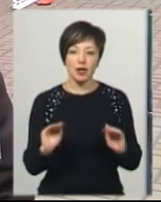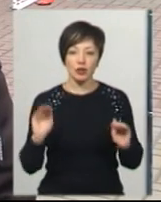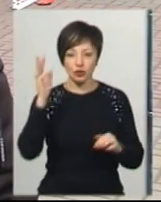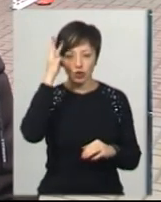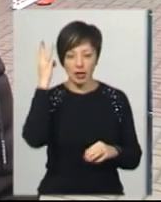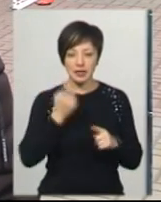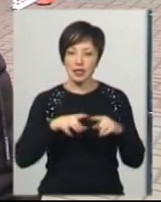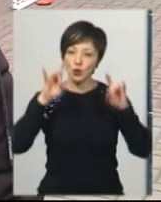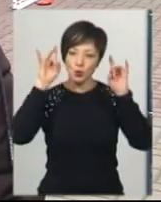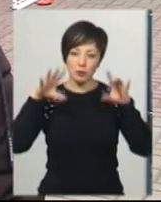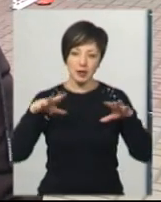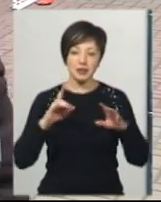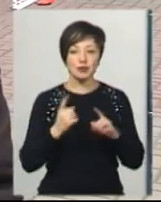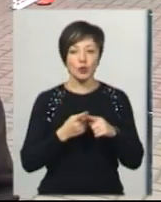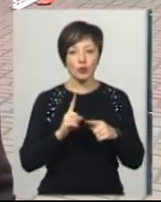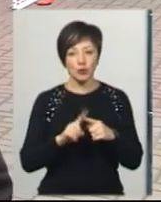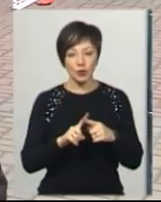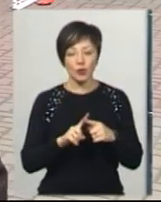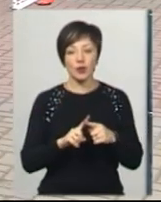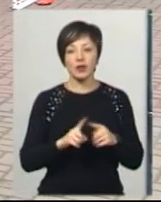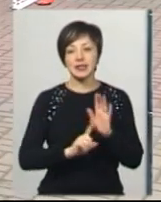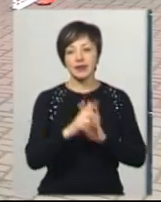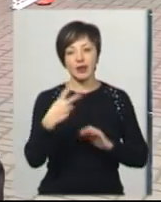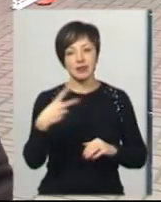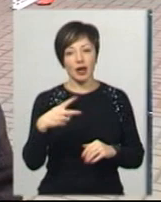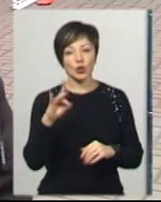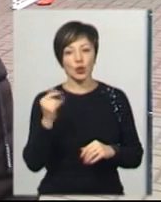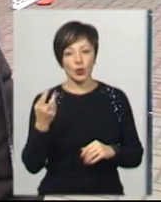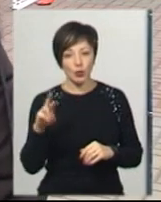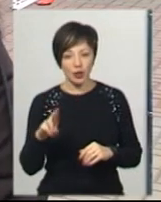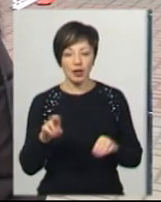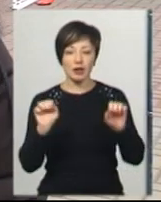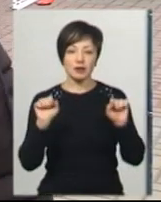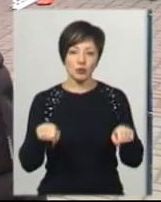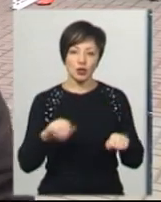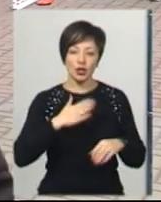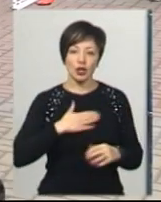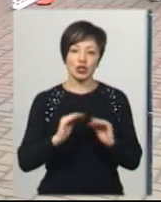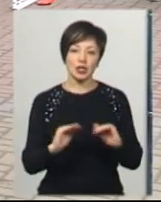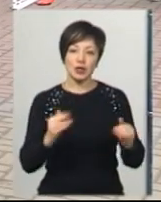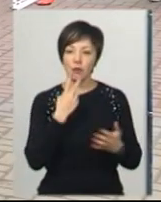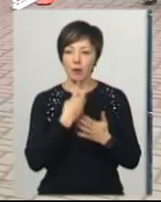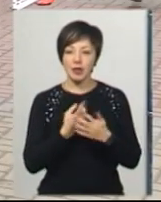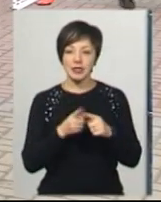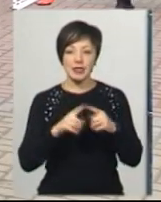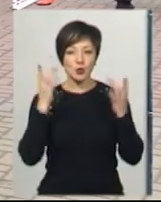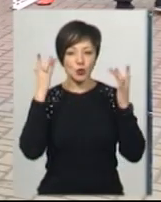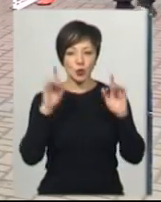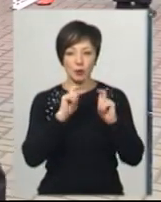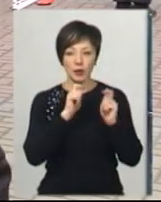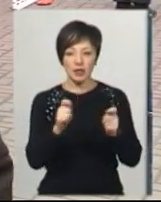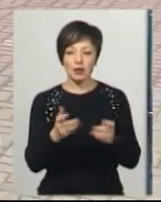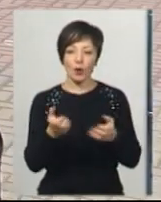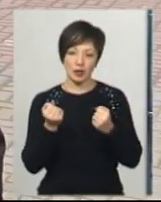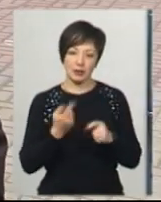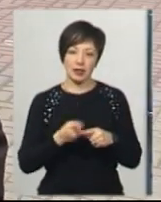Це сюрприз, тому, власне, вже з 20 грудня зможуть наші дітки побачити ці сюрпризи і